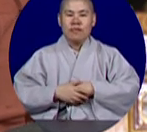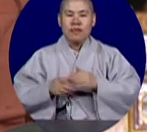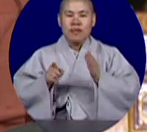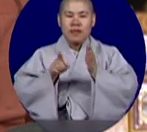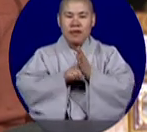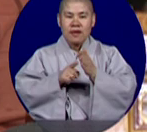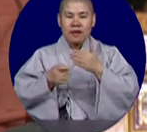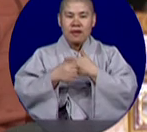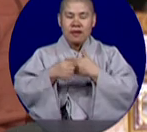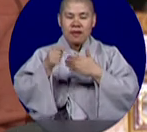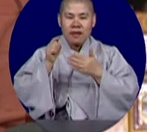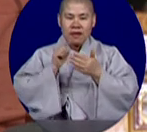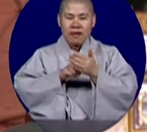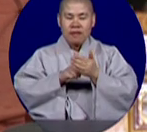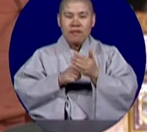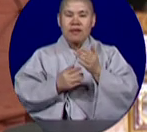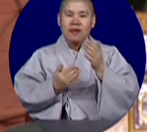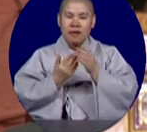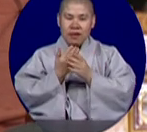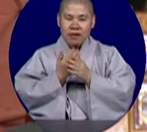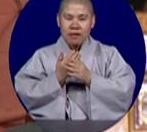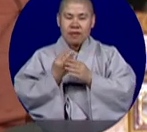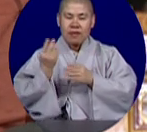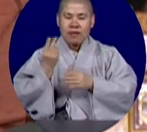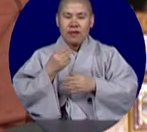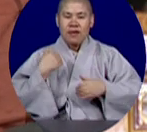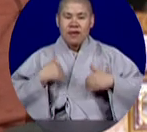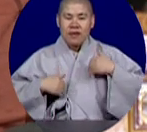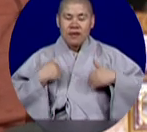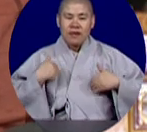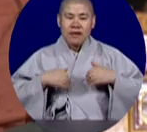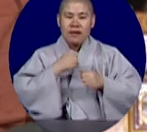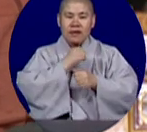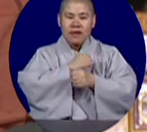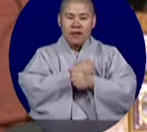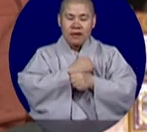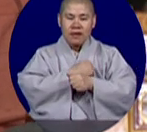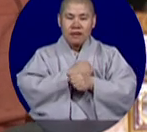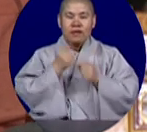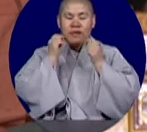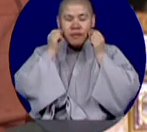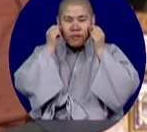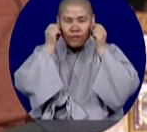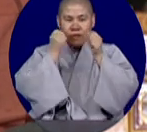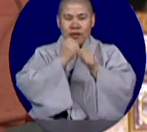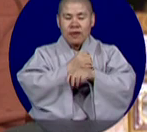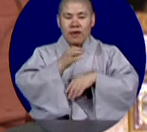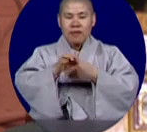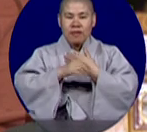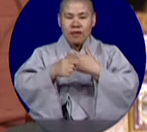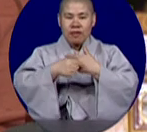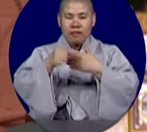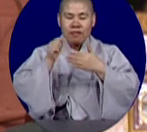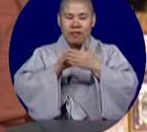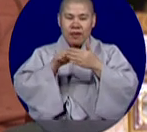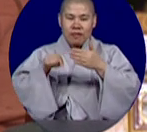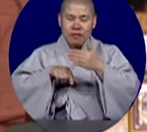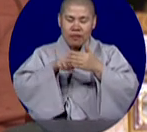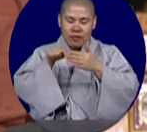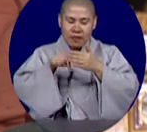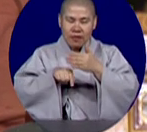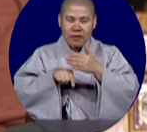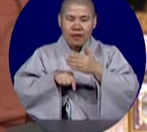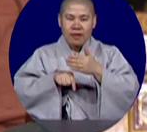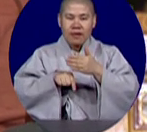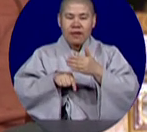신심이 딱 생겨서 즐겁게 하려고 이제 노력을 하면 마음속에